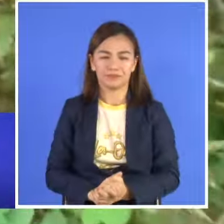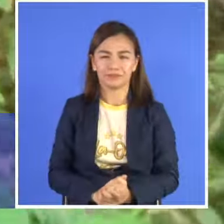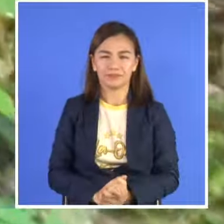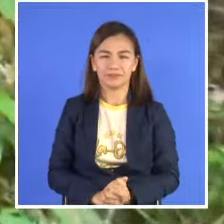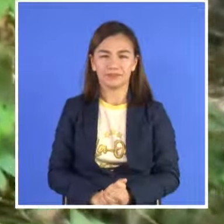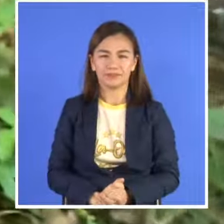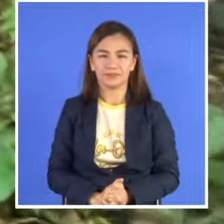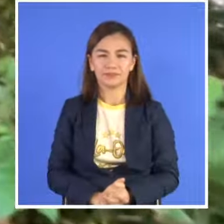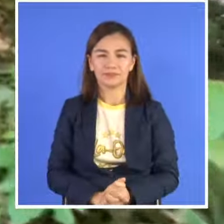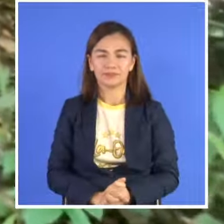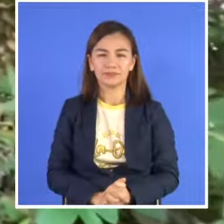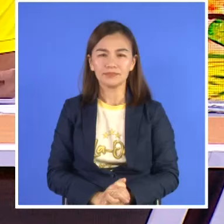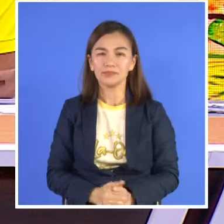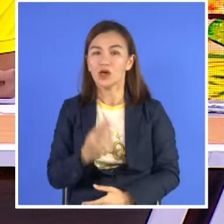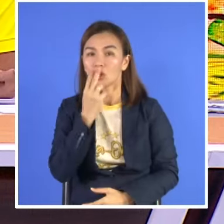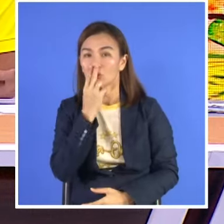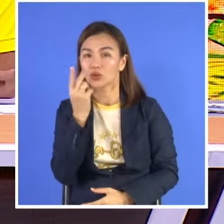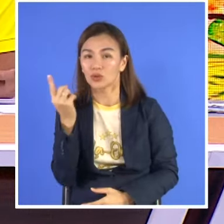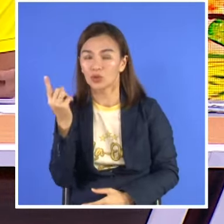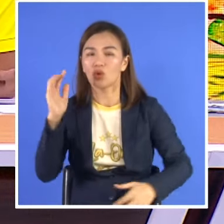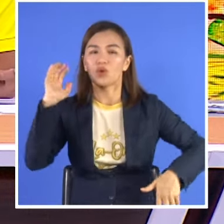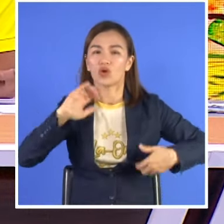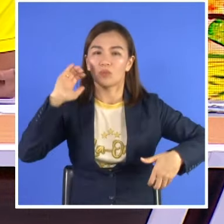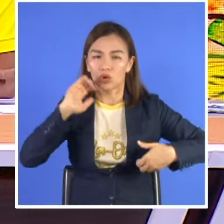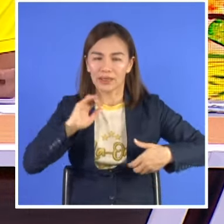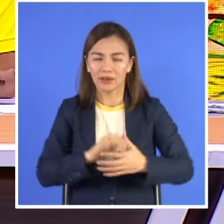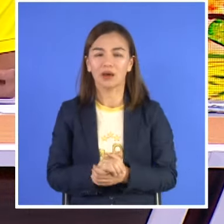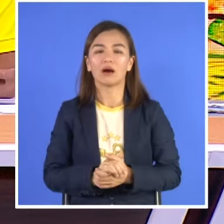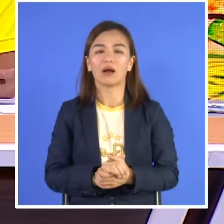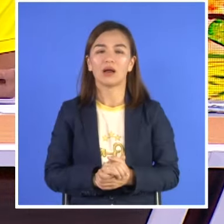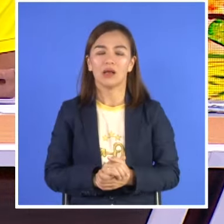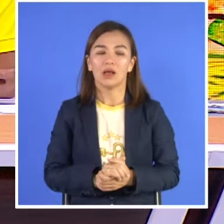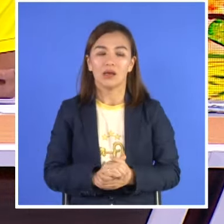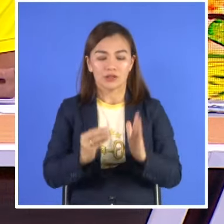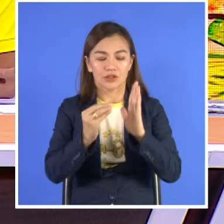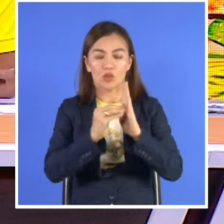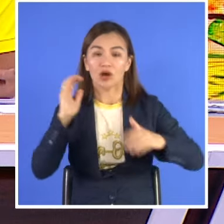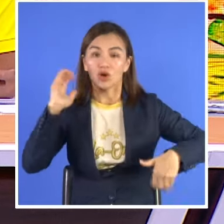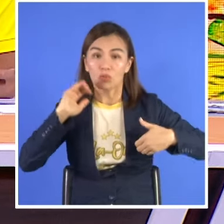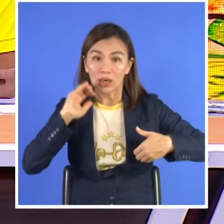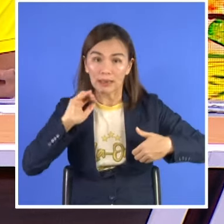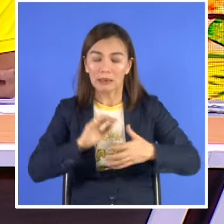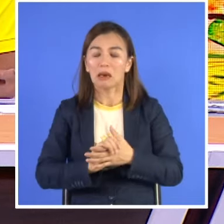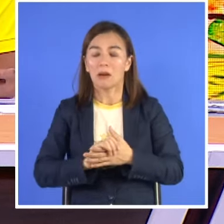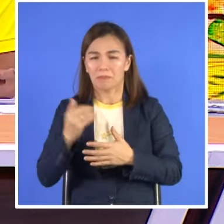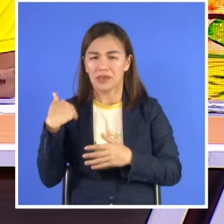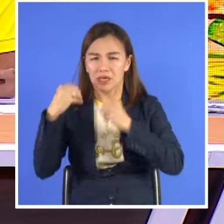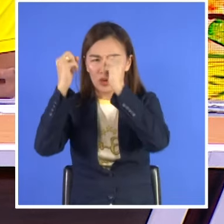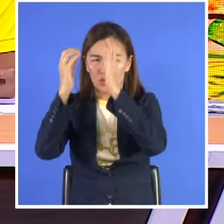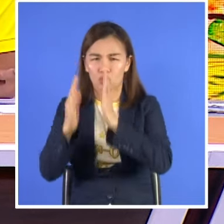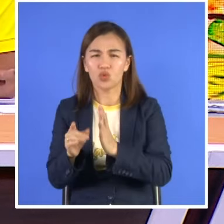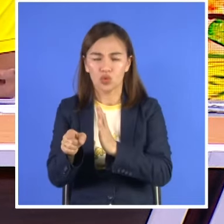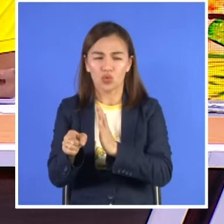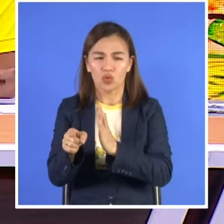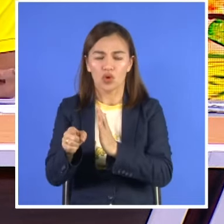ส่วนข่าวนี้นะครับมาที่จังหวัดลพบุรีไม่ใช่เรื่องลิงนะครับเนี่ยเป็นเรื่องของครูเป็นครูโรงเรียนเอกชนแห่งหนึ่งนะครับไ